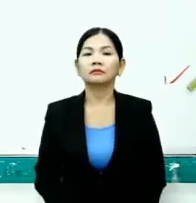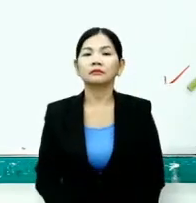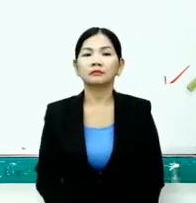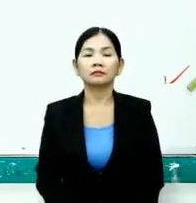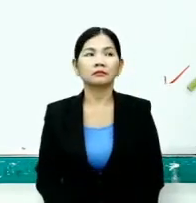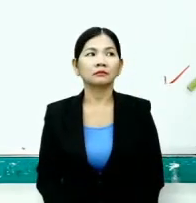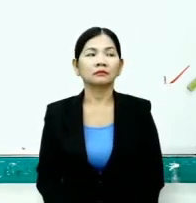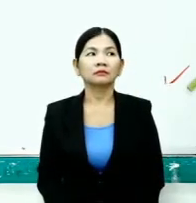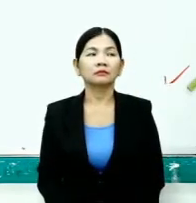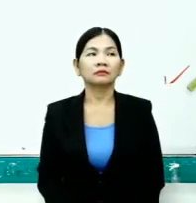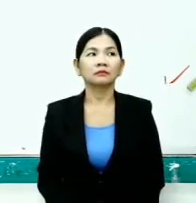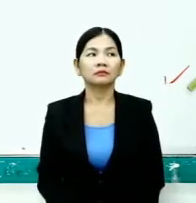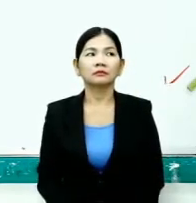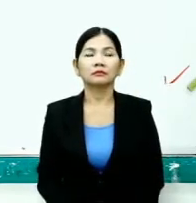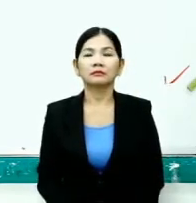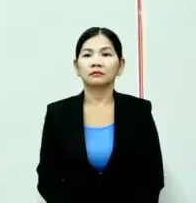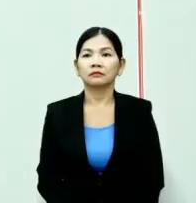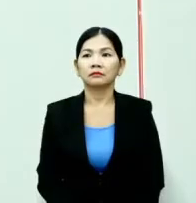ផលដក